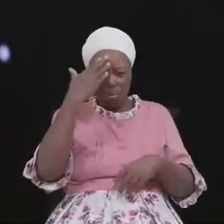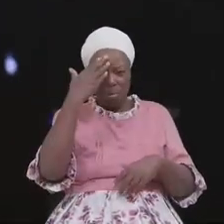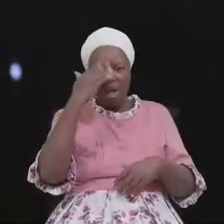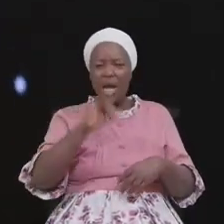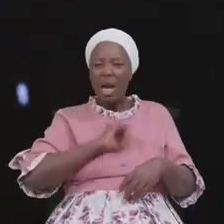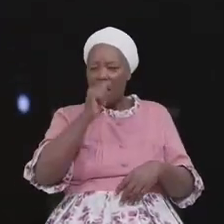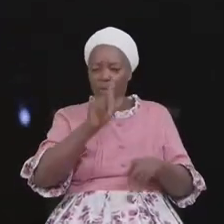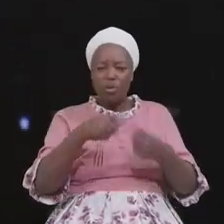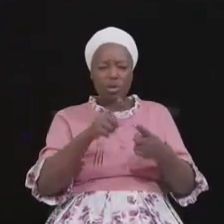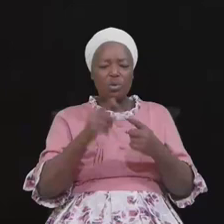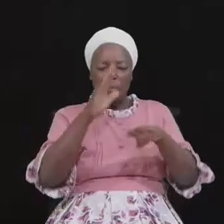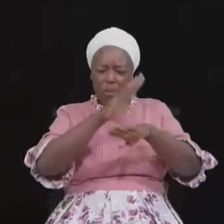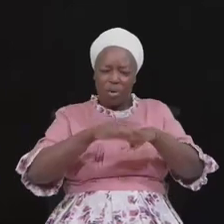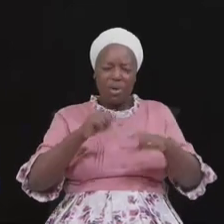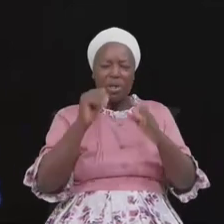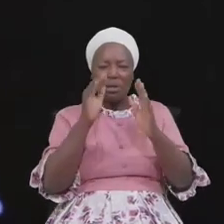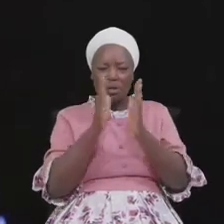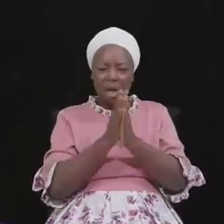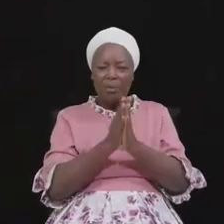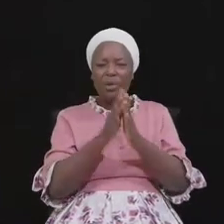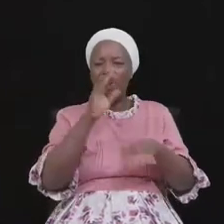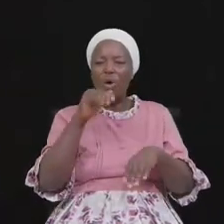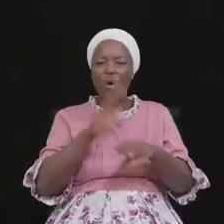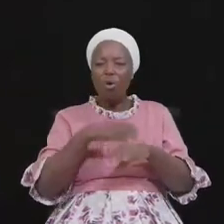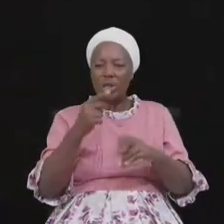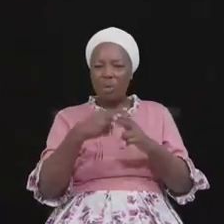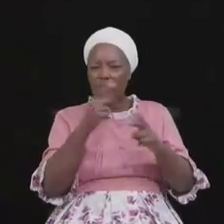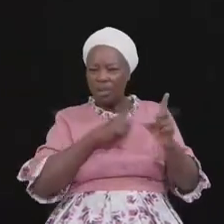nom du Seigneur et je serai sauvé.